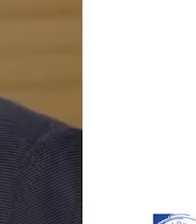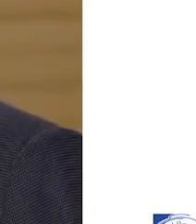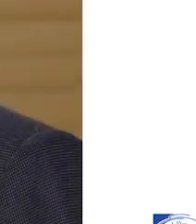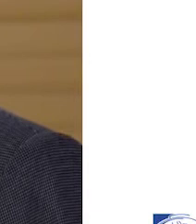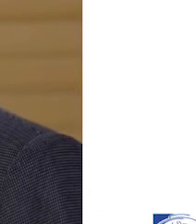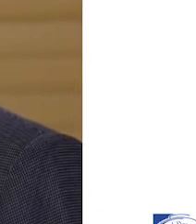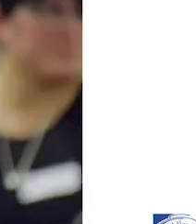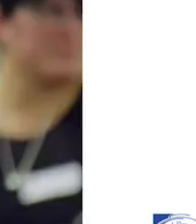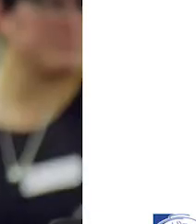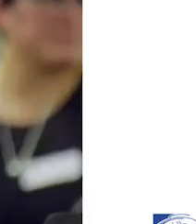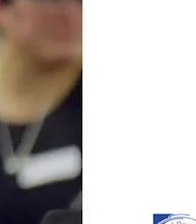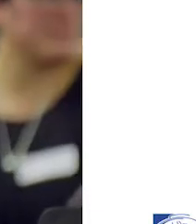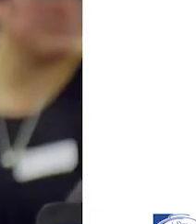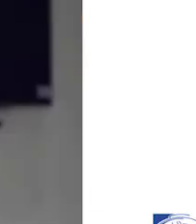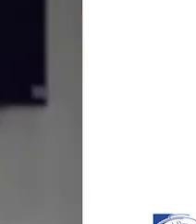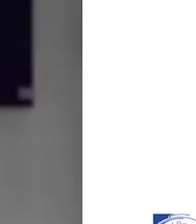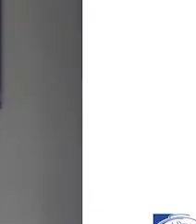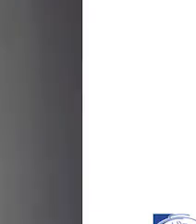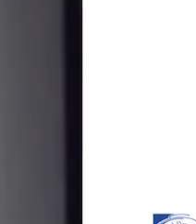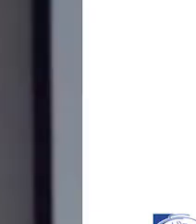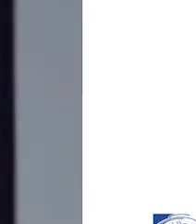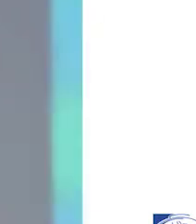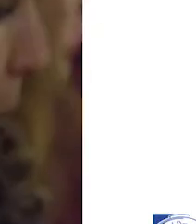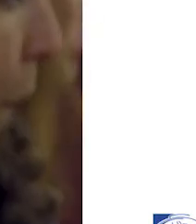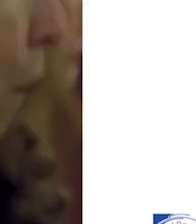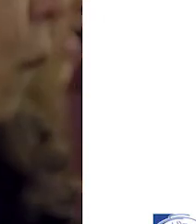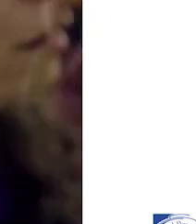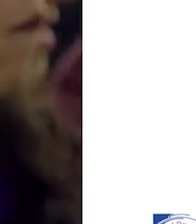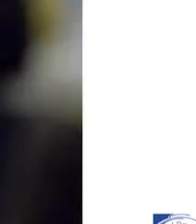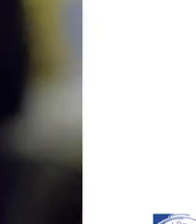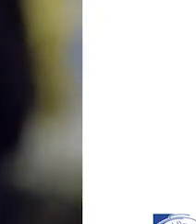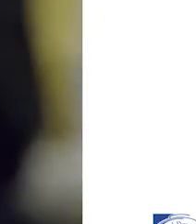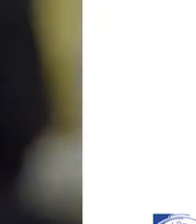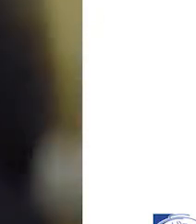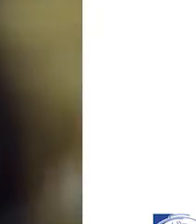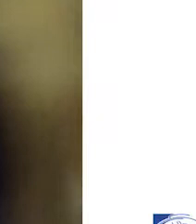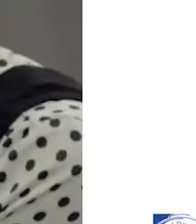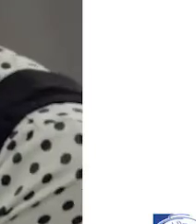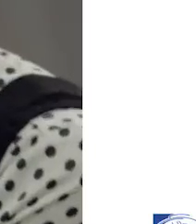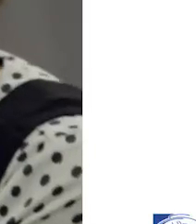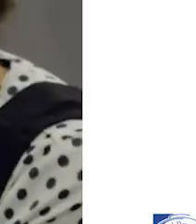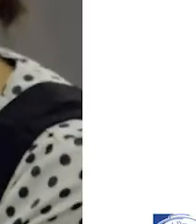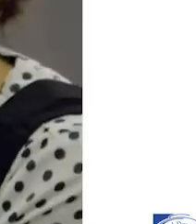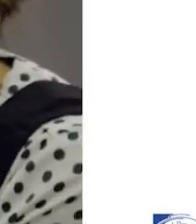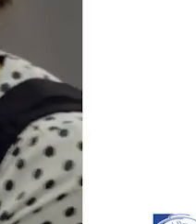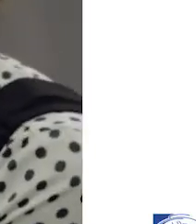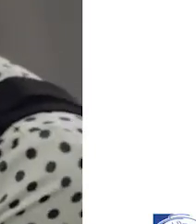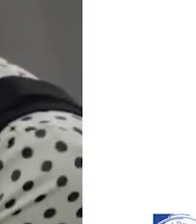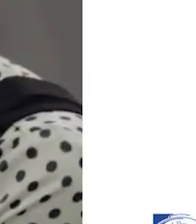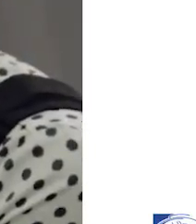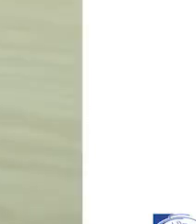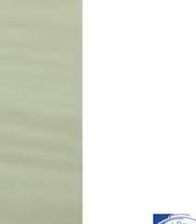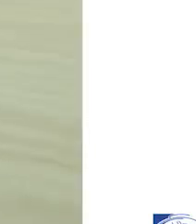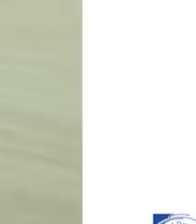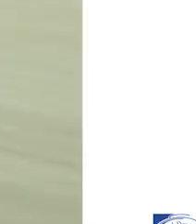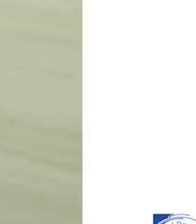trentaine d'associations. Objectif, trouver une marraine ou un parrain grâce à un pitch, une courte présentation de leur